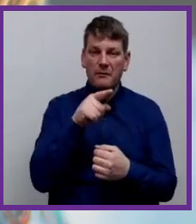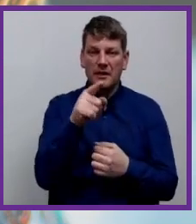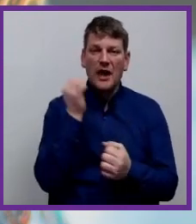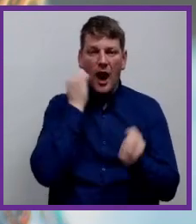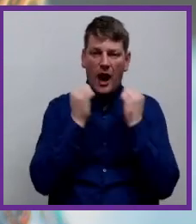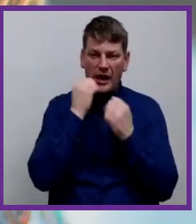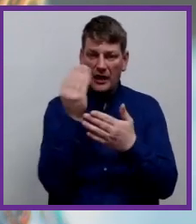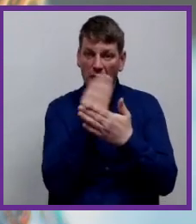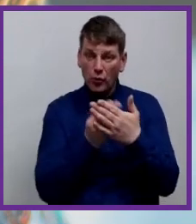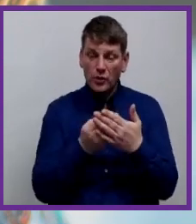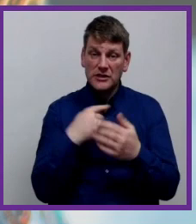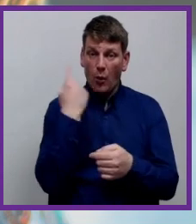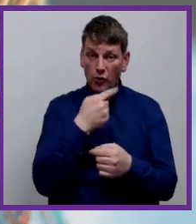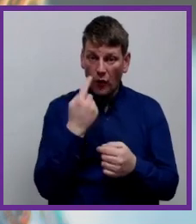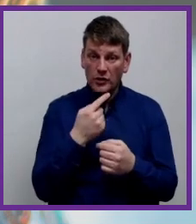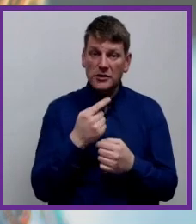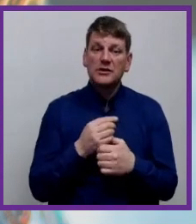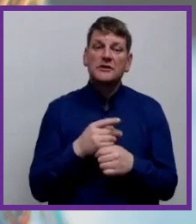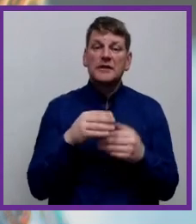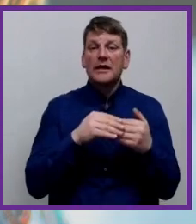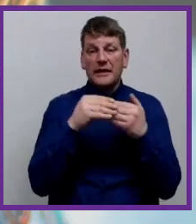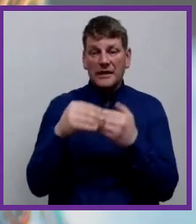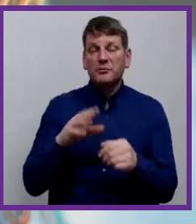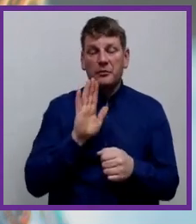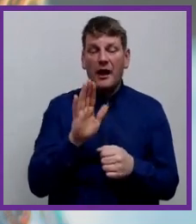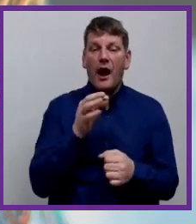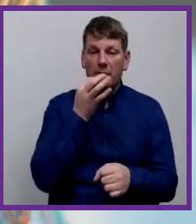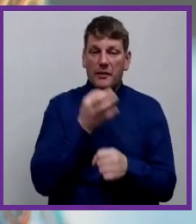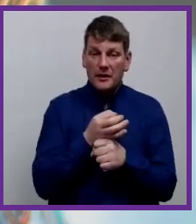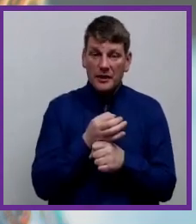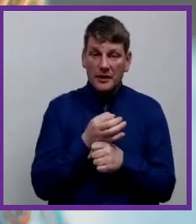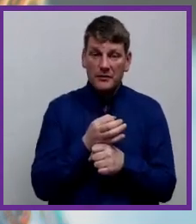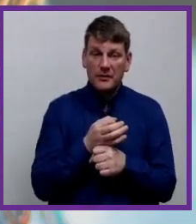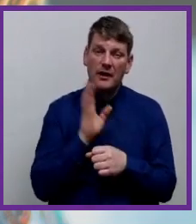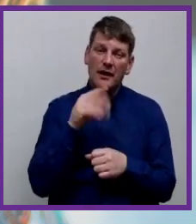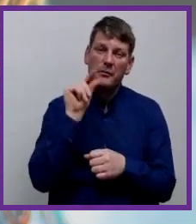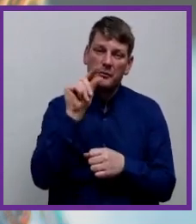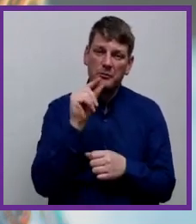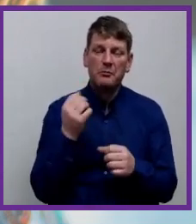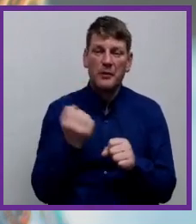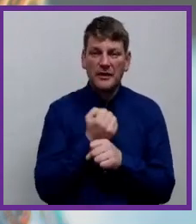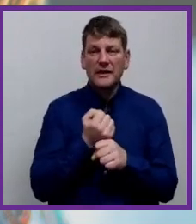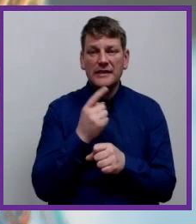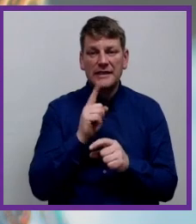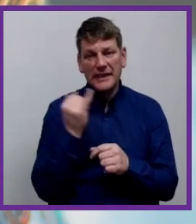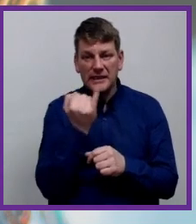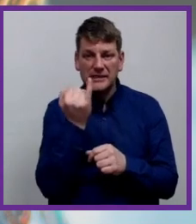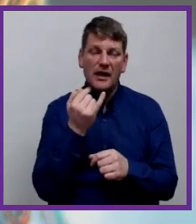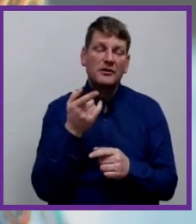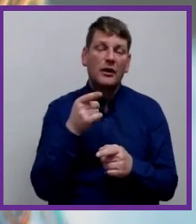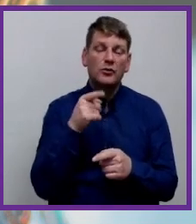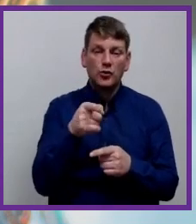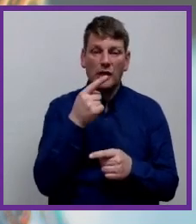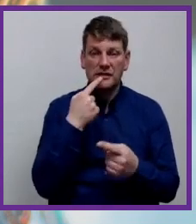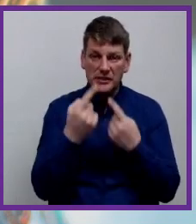autors, ir vests pie atbildības. Lai mazliet padarītu pikantāku šo sarunu un daudz interesantāk